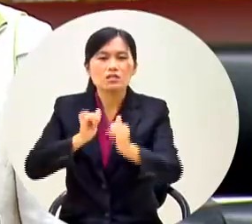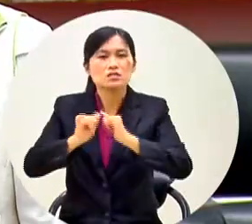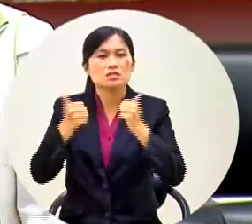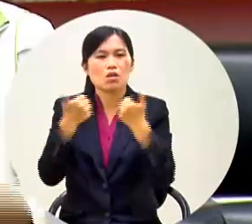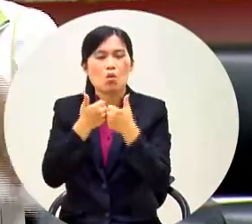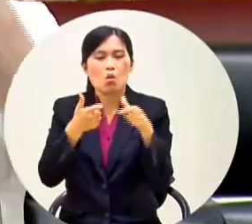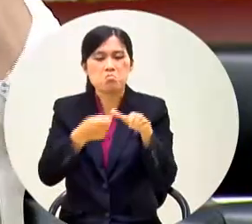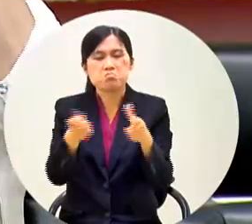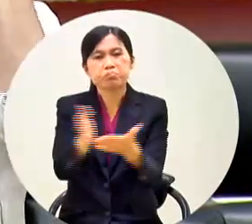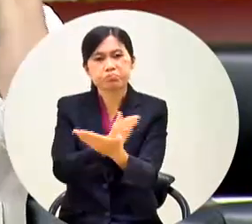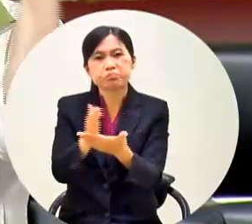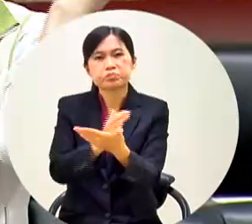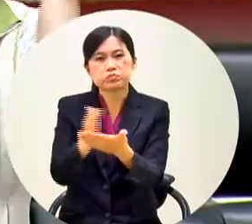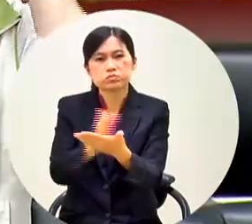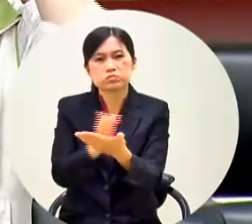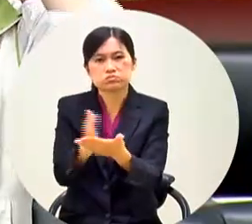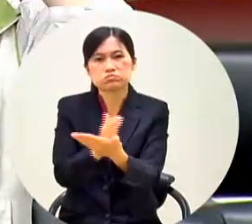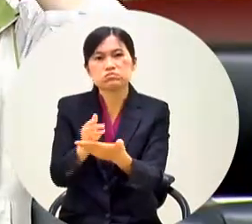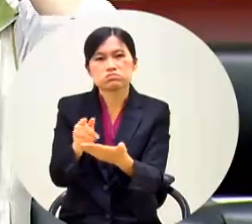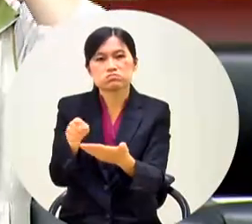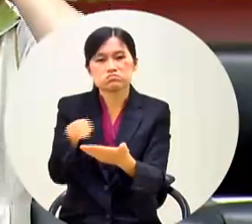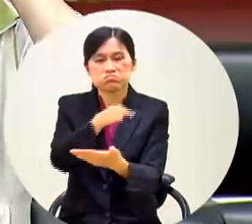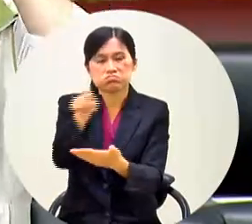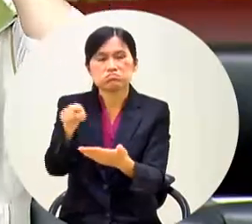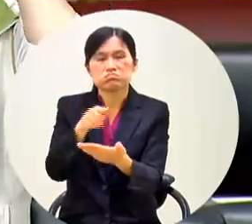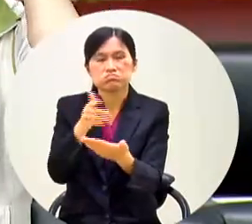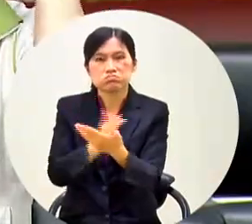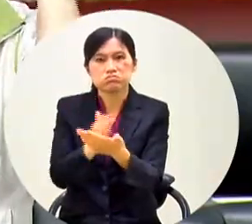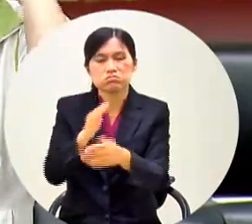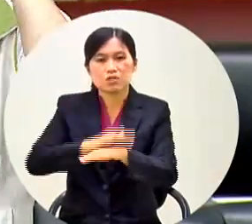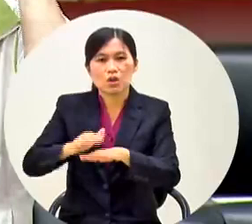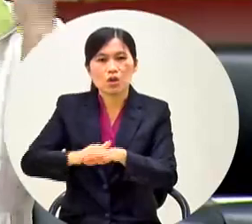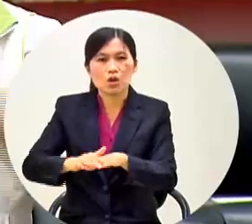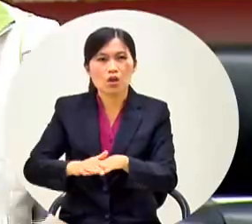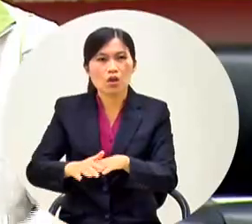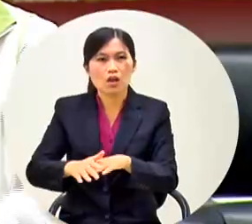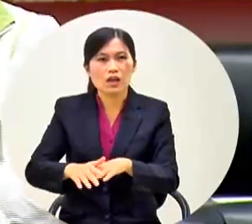我相信有言在耳。几年前